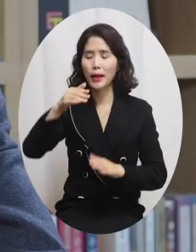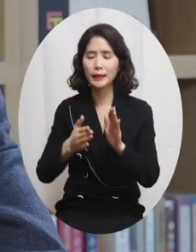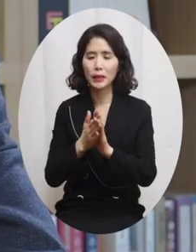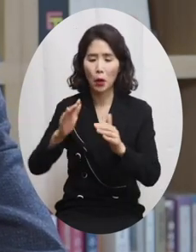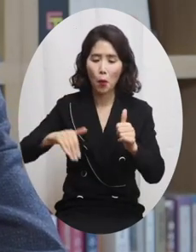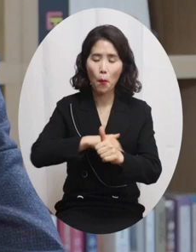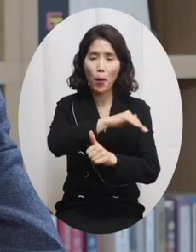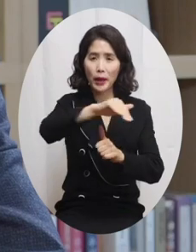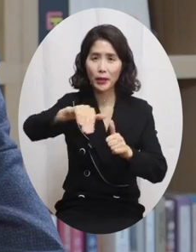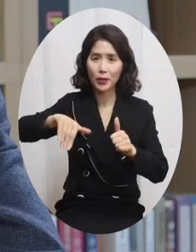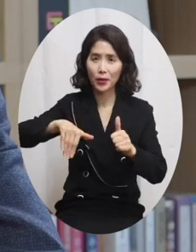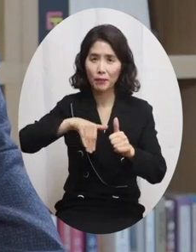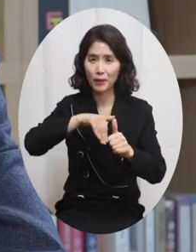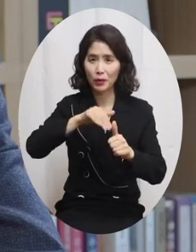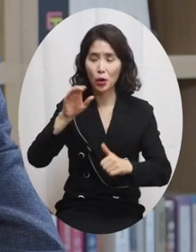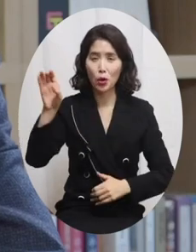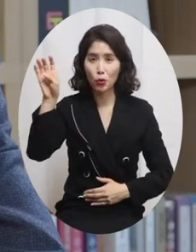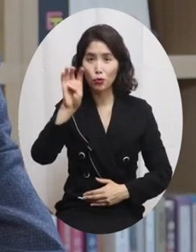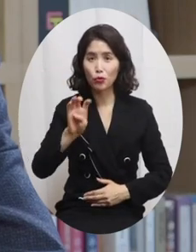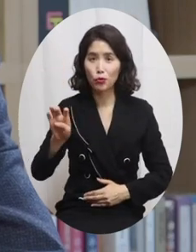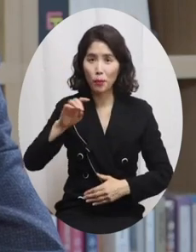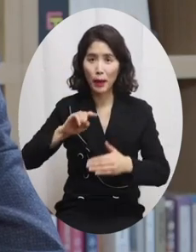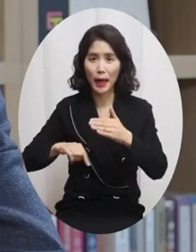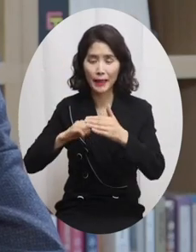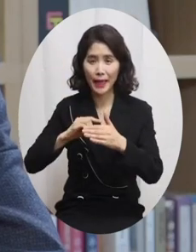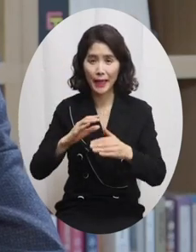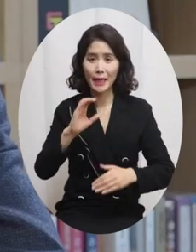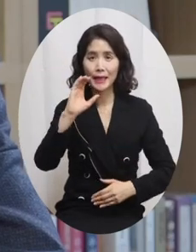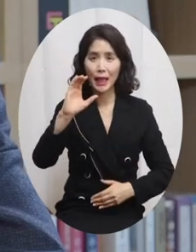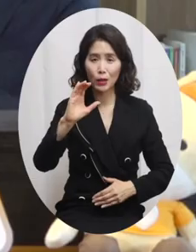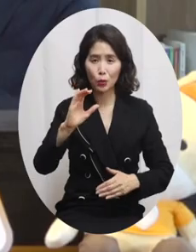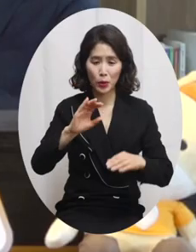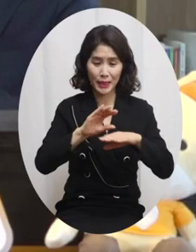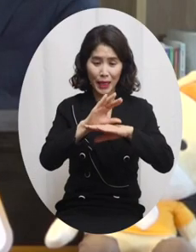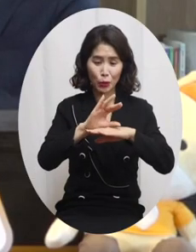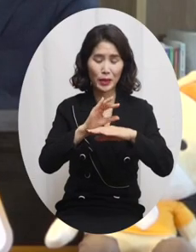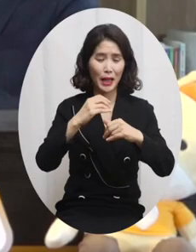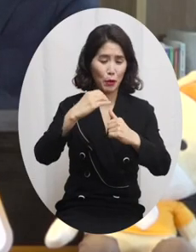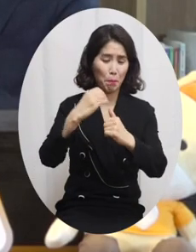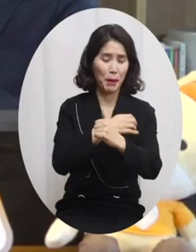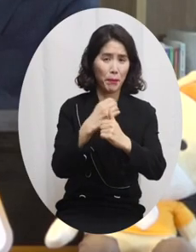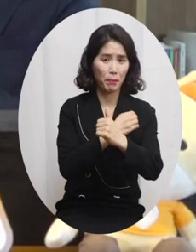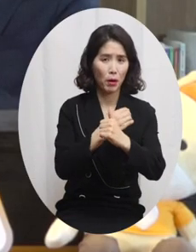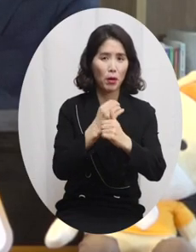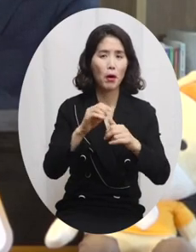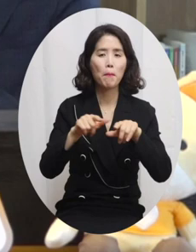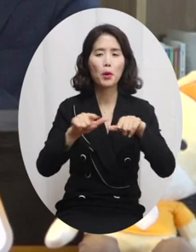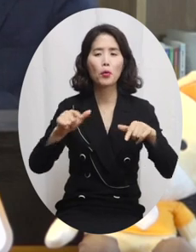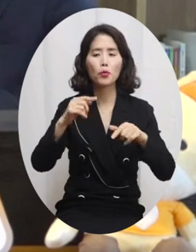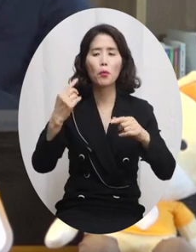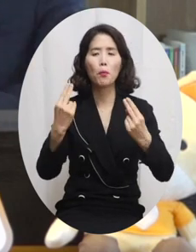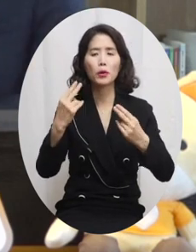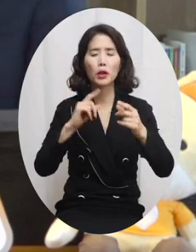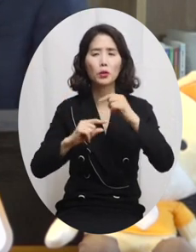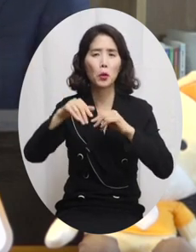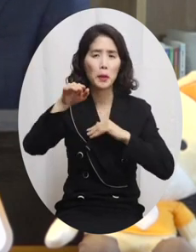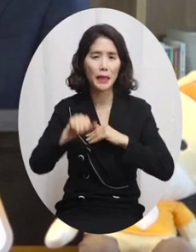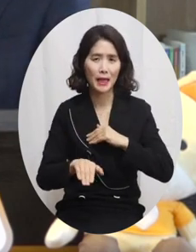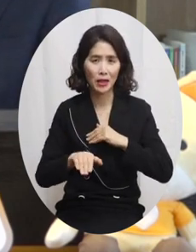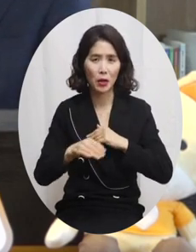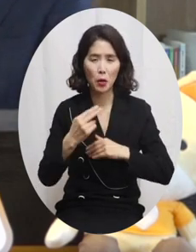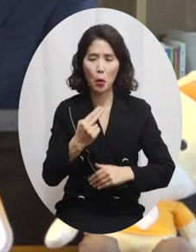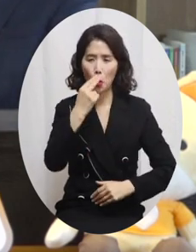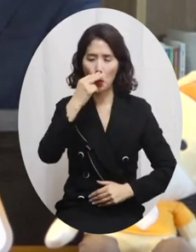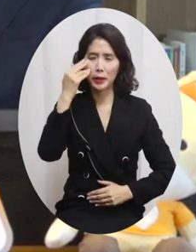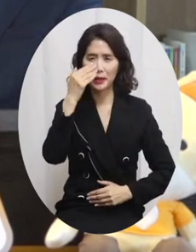그 유럽의 그 탄소 배출량 그 평균보다 저희가 낮습니다. 아, 네. 그러니까 그럼요. 환경적으로 상당히